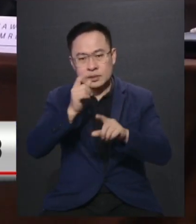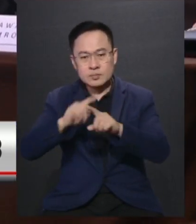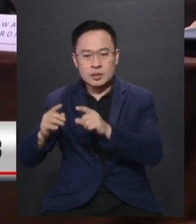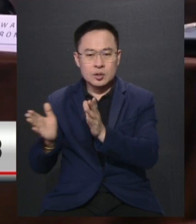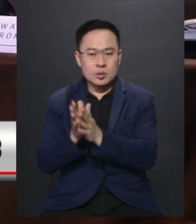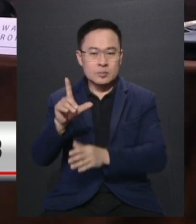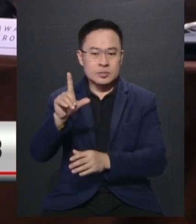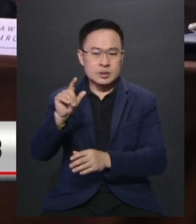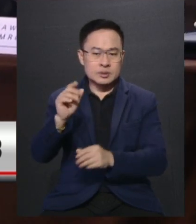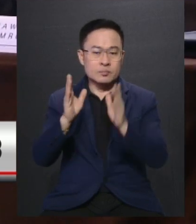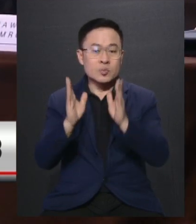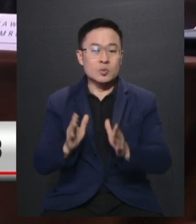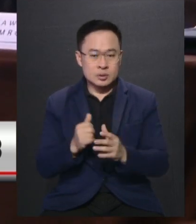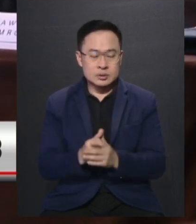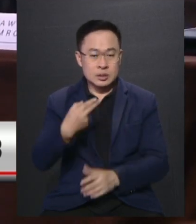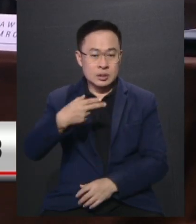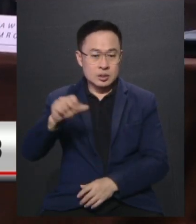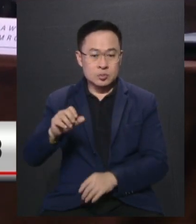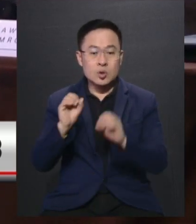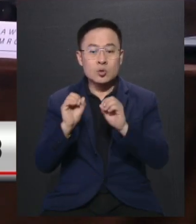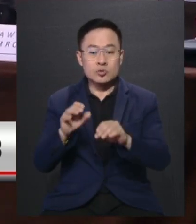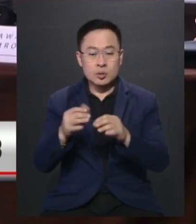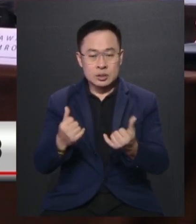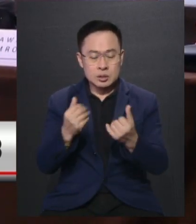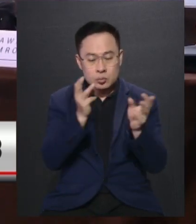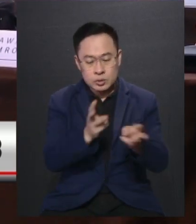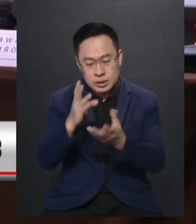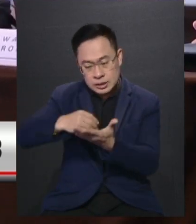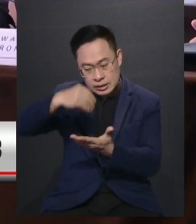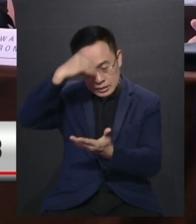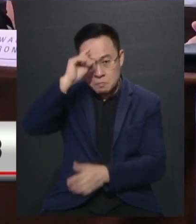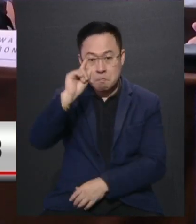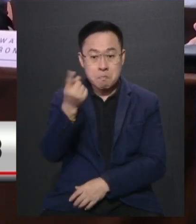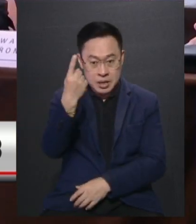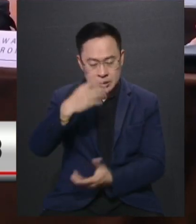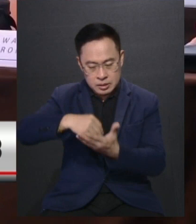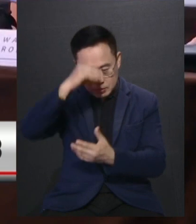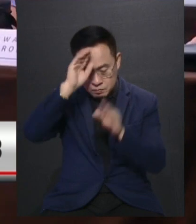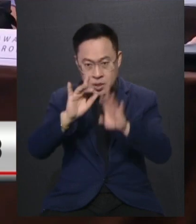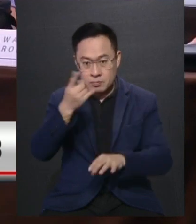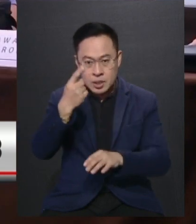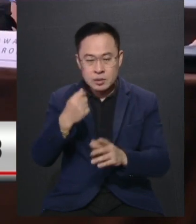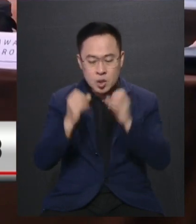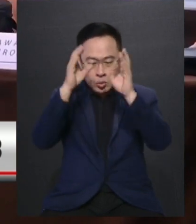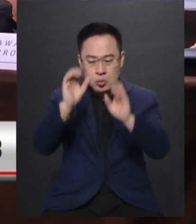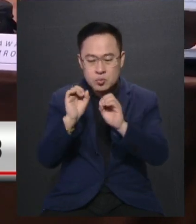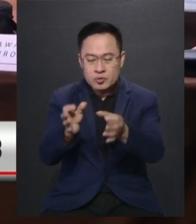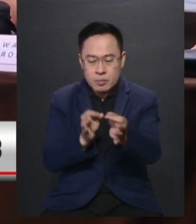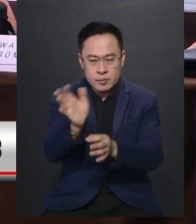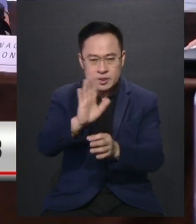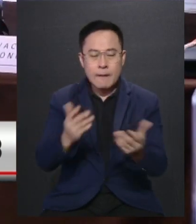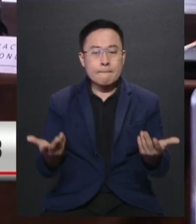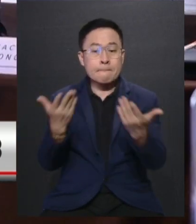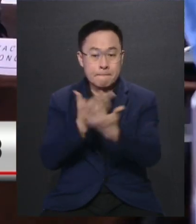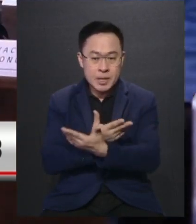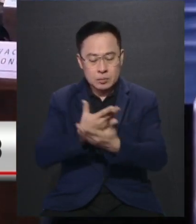หลักสูตรนี้เนี่ยมีการผลิตเนื้อหาขึ้นมามีวิธีการเรียนการสอนแบบใหม่เราจะไม่เรียนแบบคุณครูสอนนักเรียนอีกต่อไปจะ